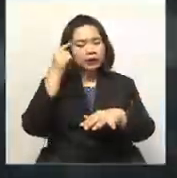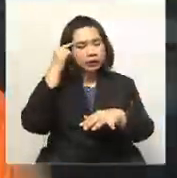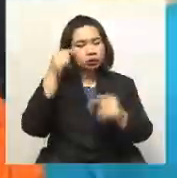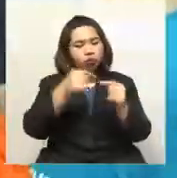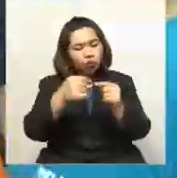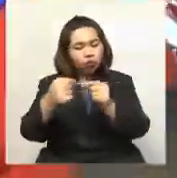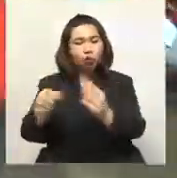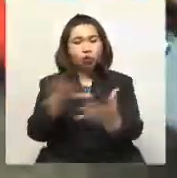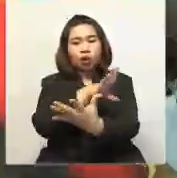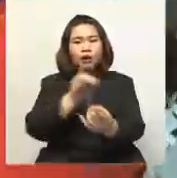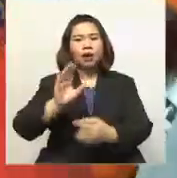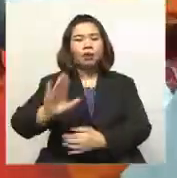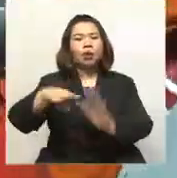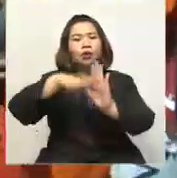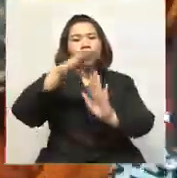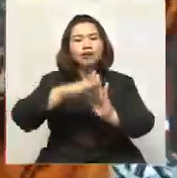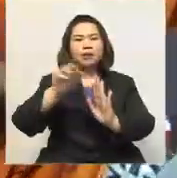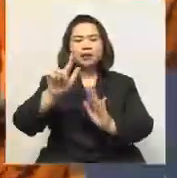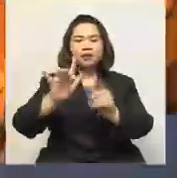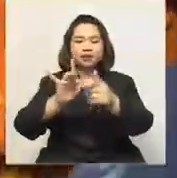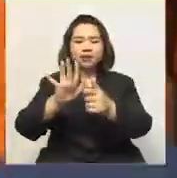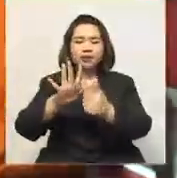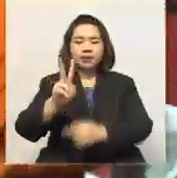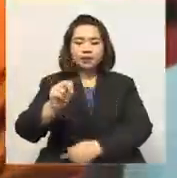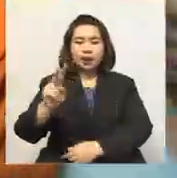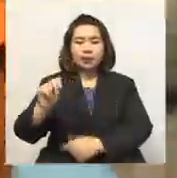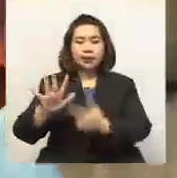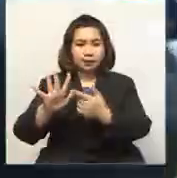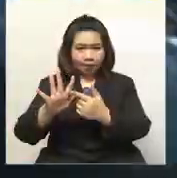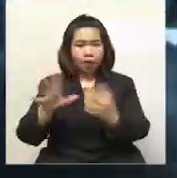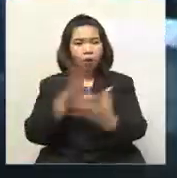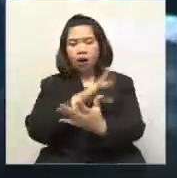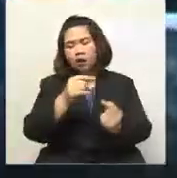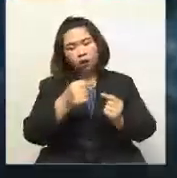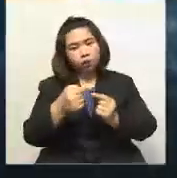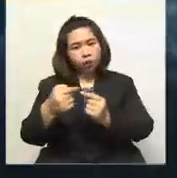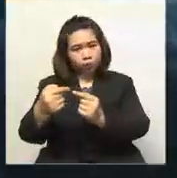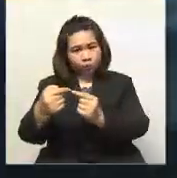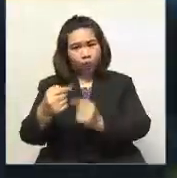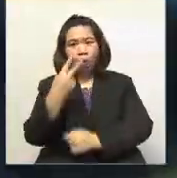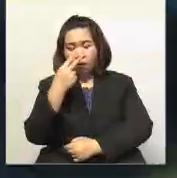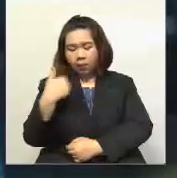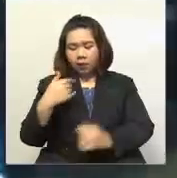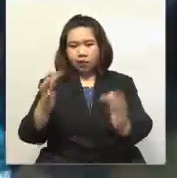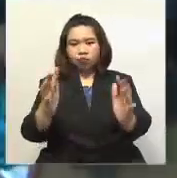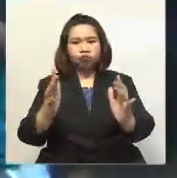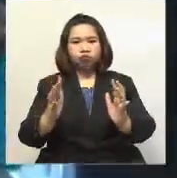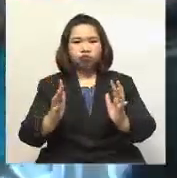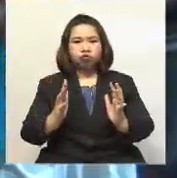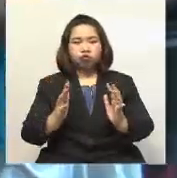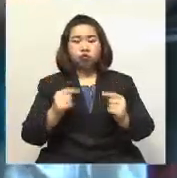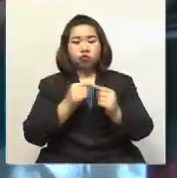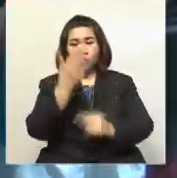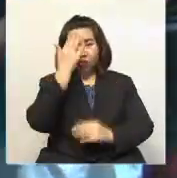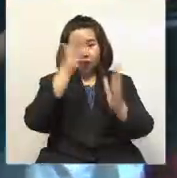ของชาวล้านนาที่ปฏิบัติสืบทอดกันมาอย่างยาวนานนะคะทำให้บรรยากาศตลอดสองข้างทางนี่ค่ะตั้งแ